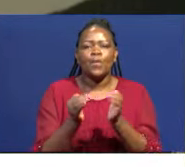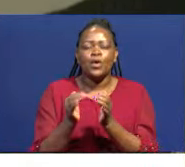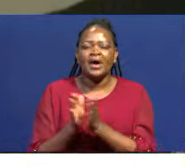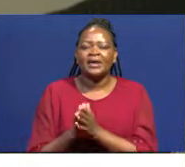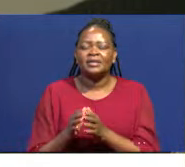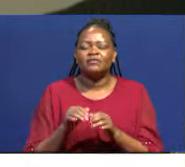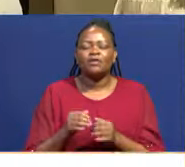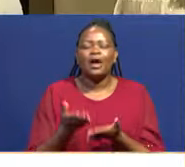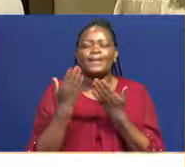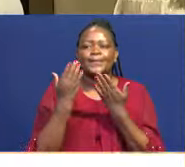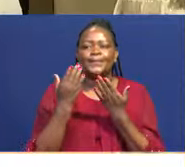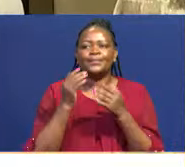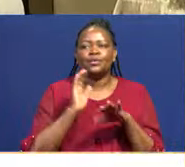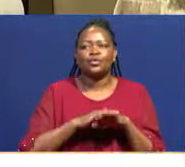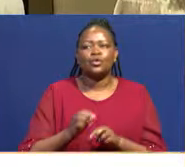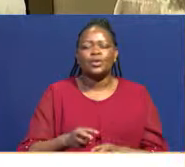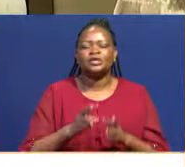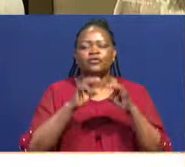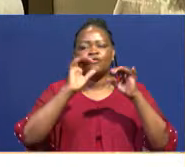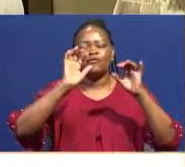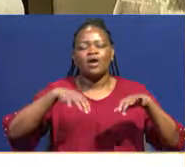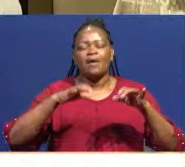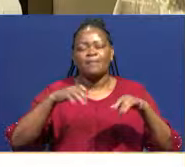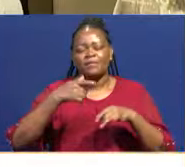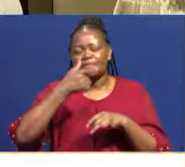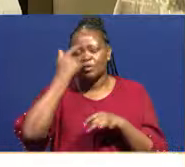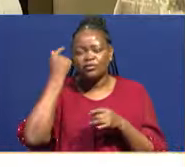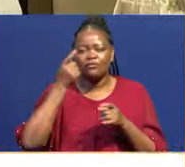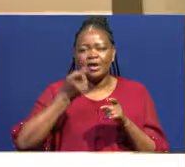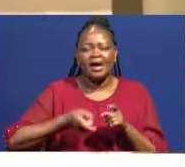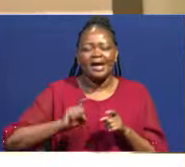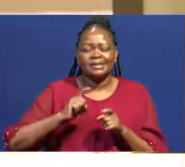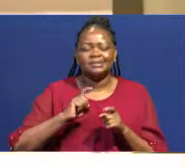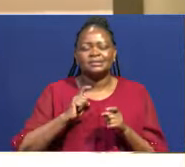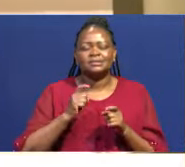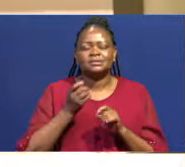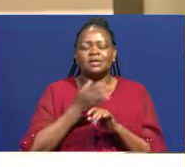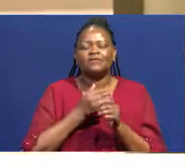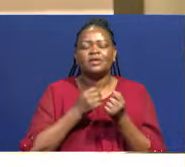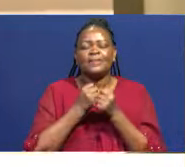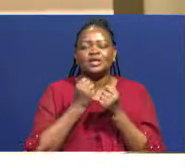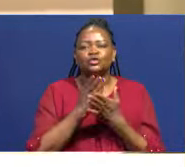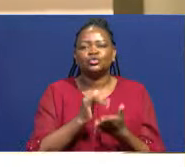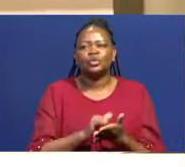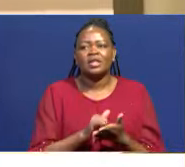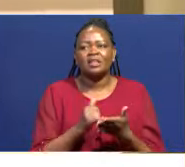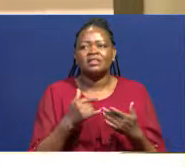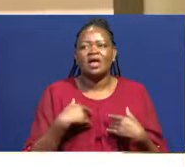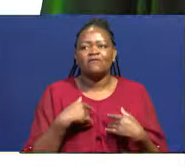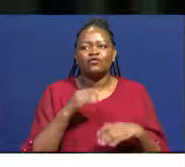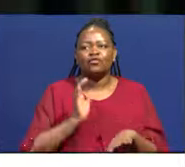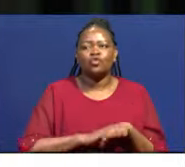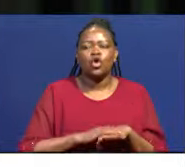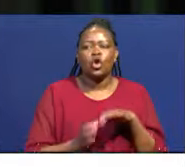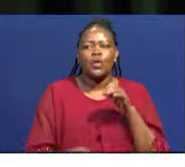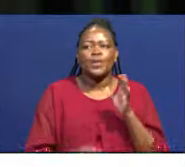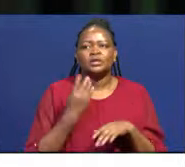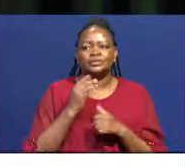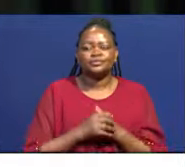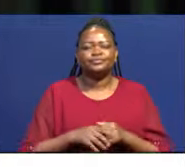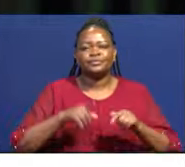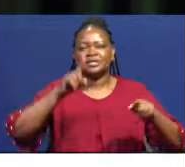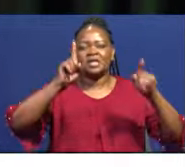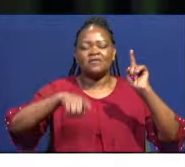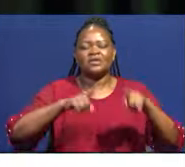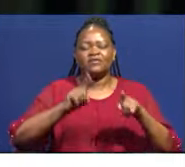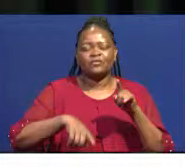na kuzingatia mbinu bora za ukulima kwa minajili ya kuongeza mavuno na kuhakikisha ubora wa mazao. Diversifying